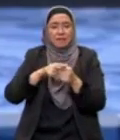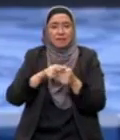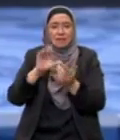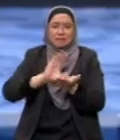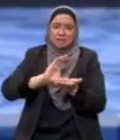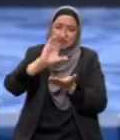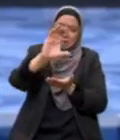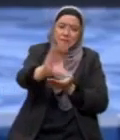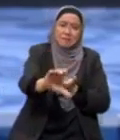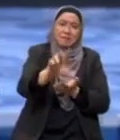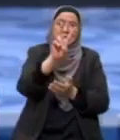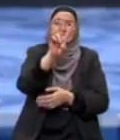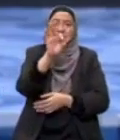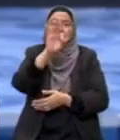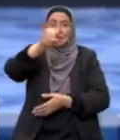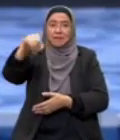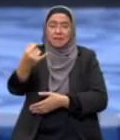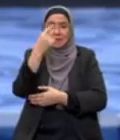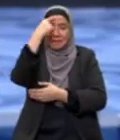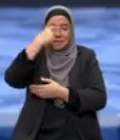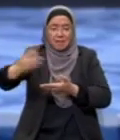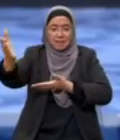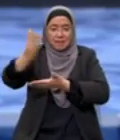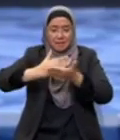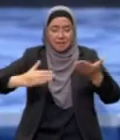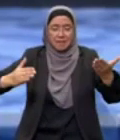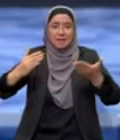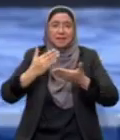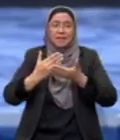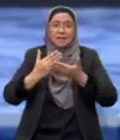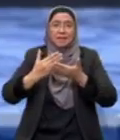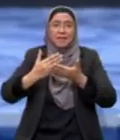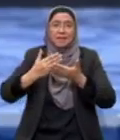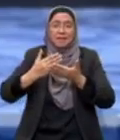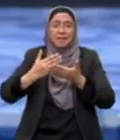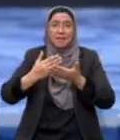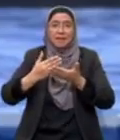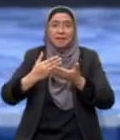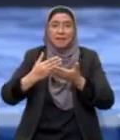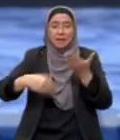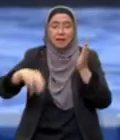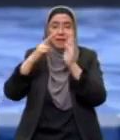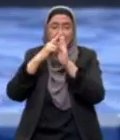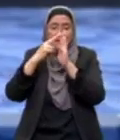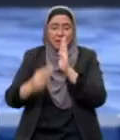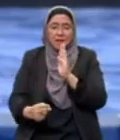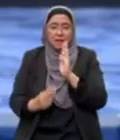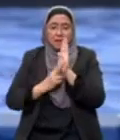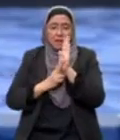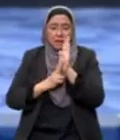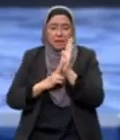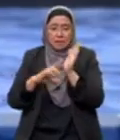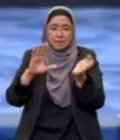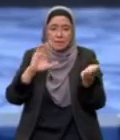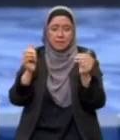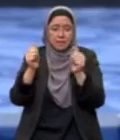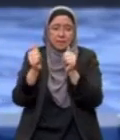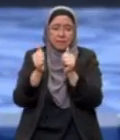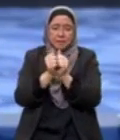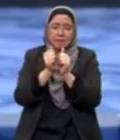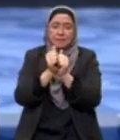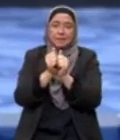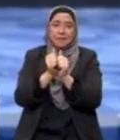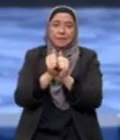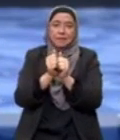29 juta Kepada bahagian hal undang-undang berbanding dengan peruntukan ringaysia 194 juta Pada